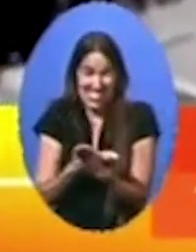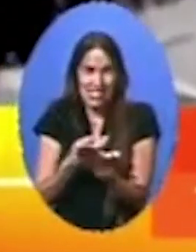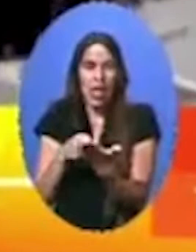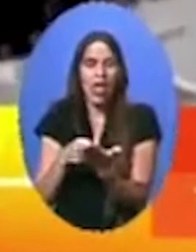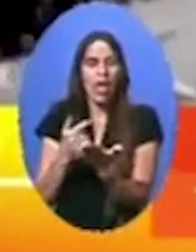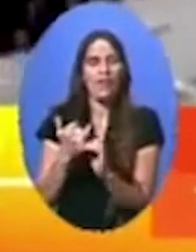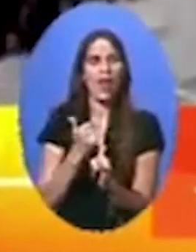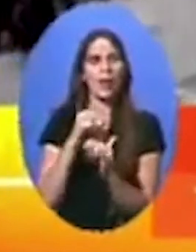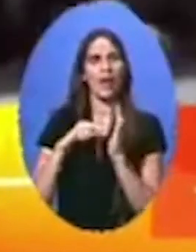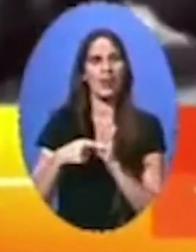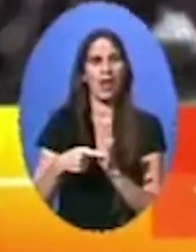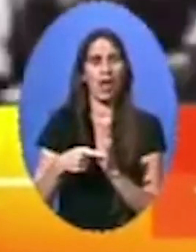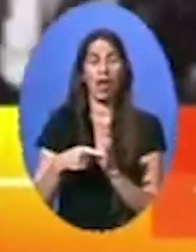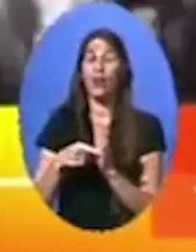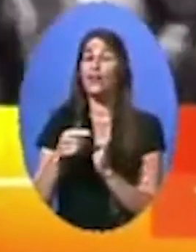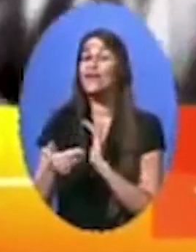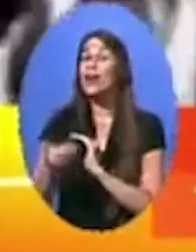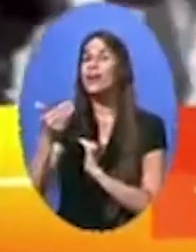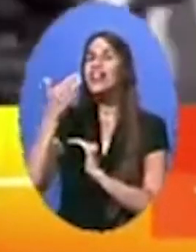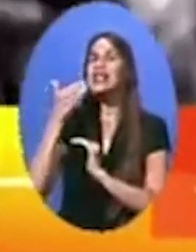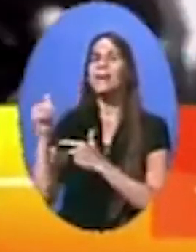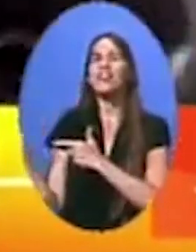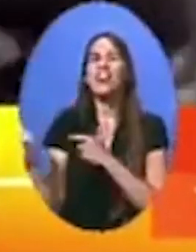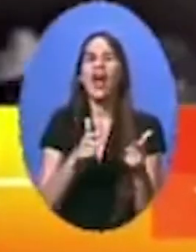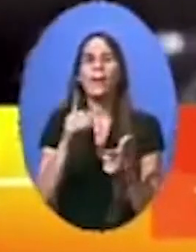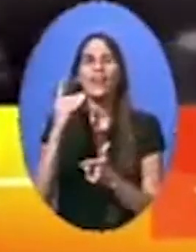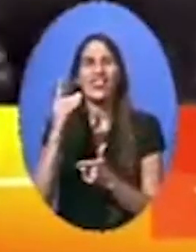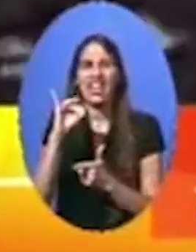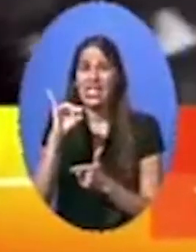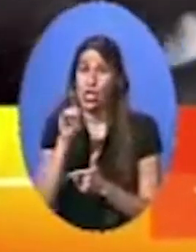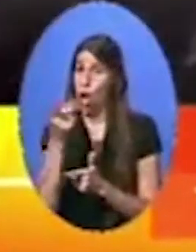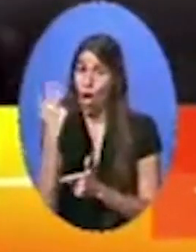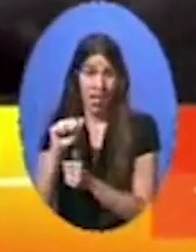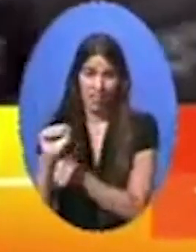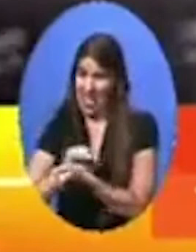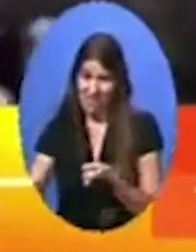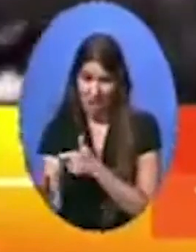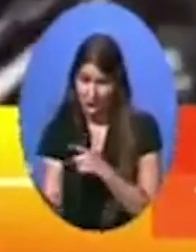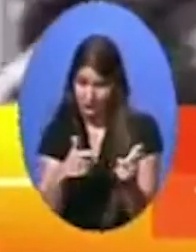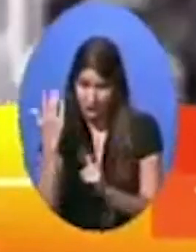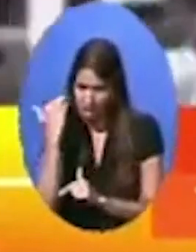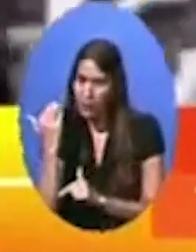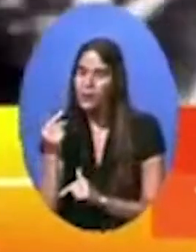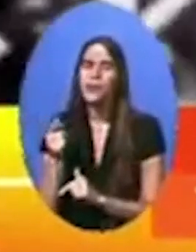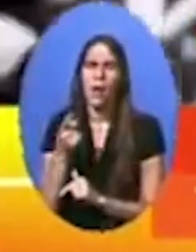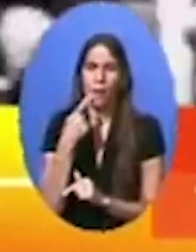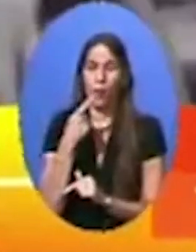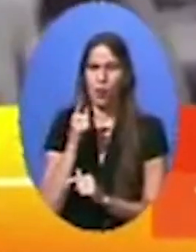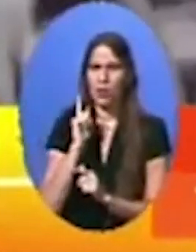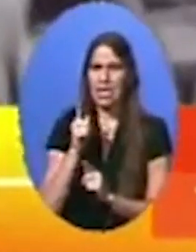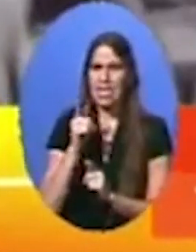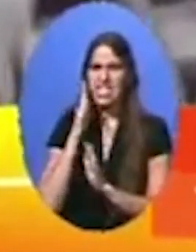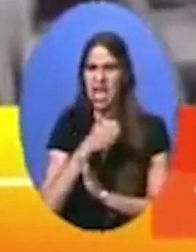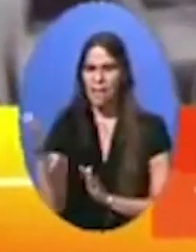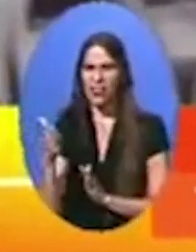בזה, והכוונה הייתה קודם עוד בפרשת הטבח בדיר יסין שלא היה. כן. אנחנו מוכרחים את הימין הזה